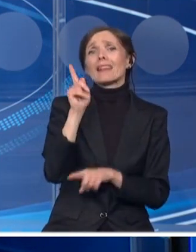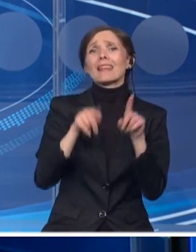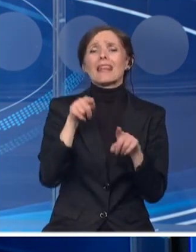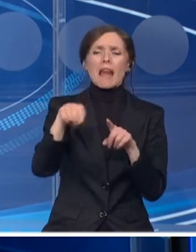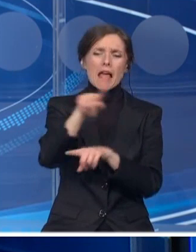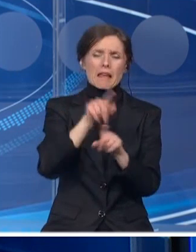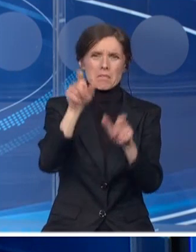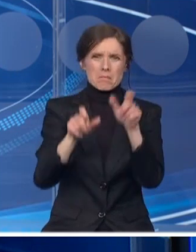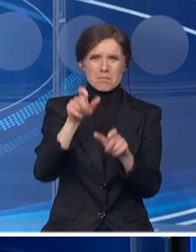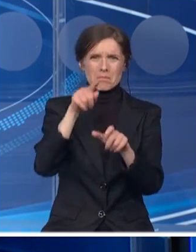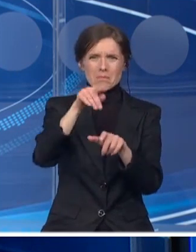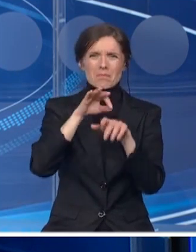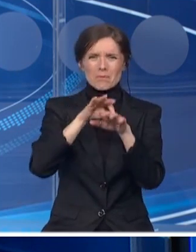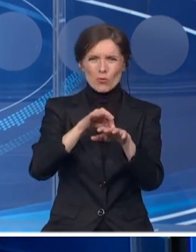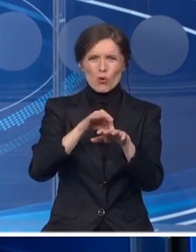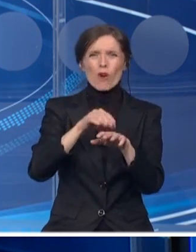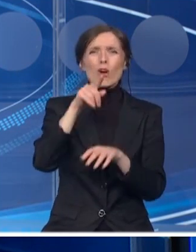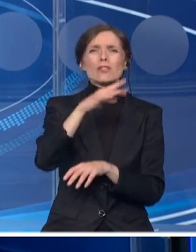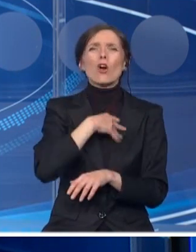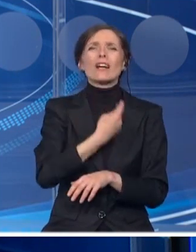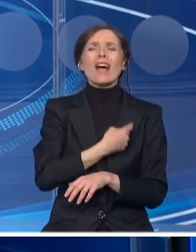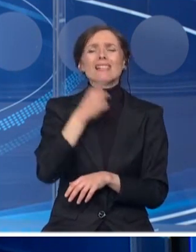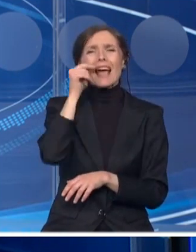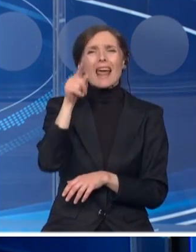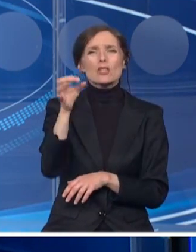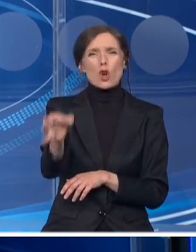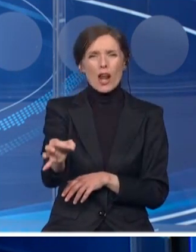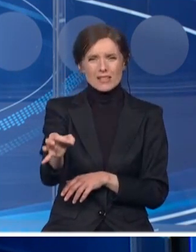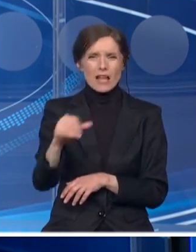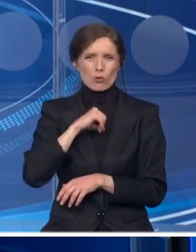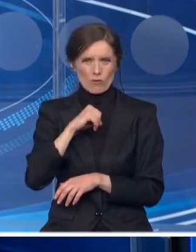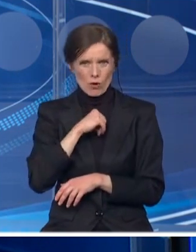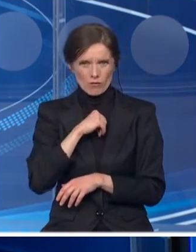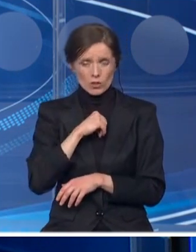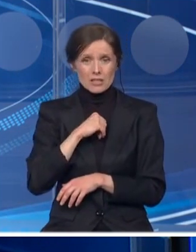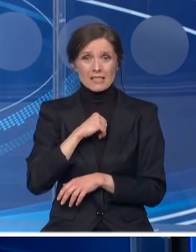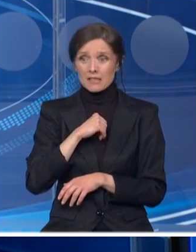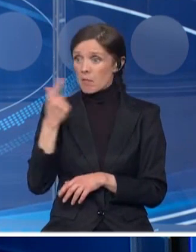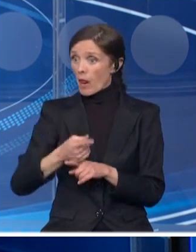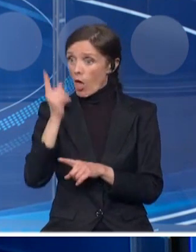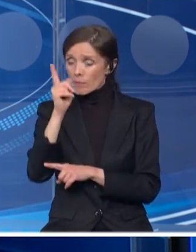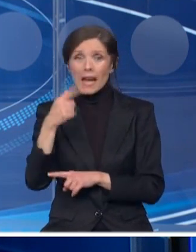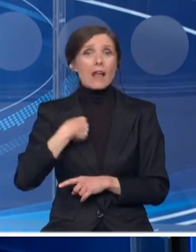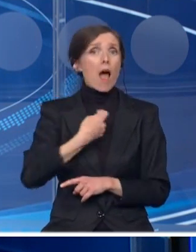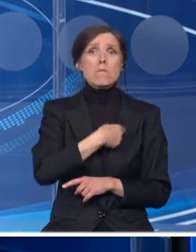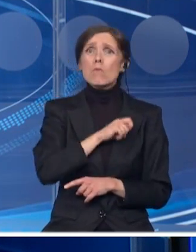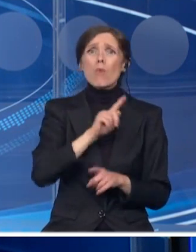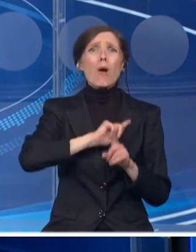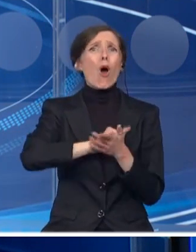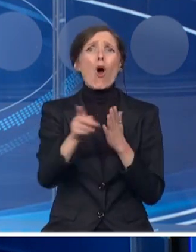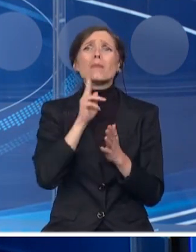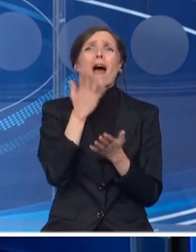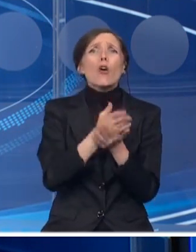rukovodstva Hrvatske nacionalne zajednice u Vojvodini, odnosno u Srbiji, naš MUP je odmah uhapsio lica koje su